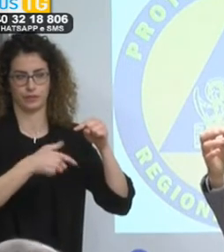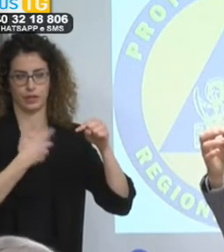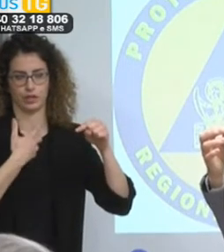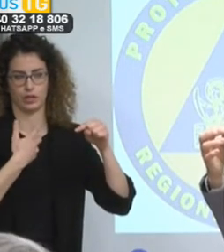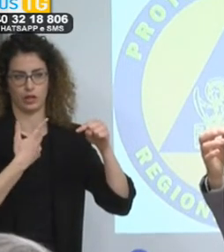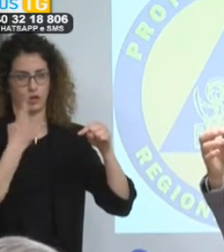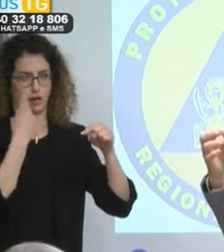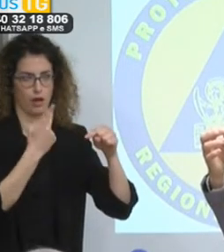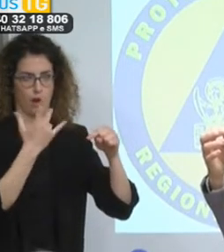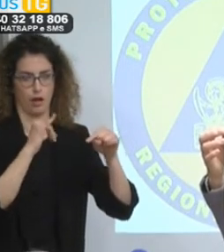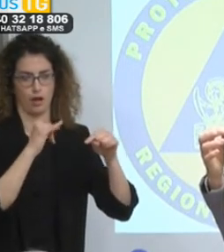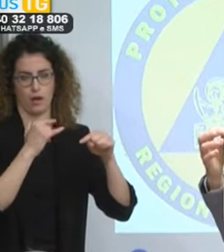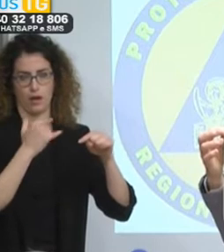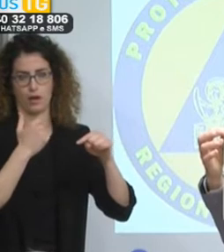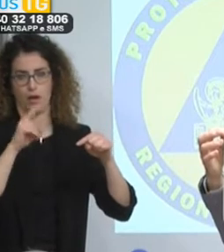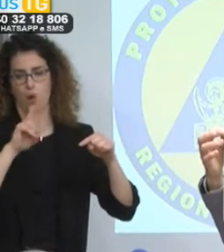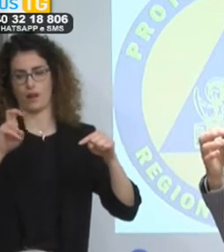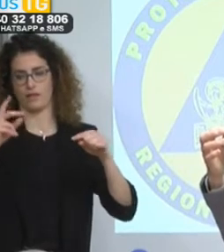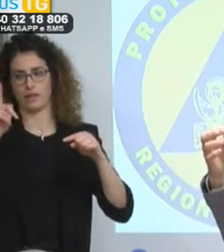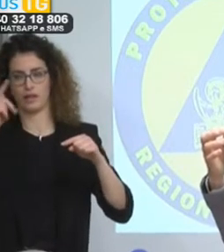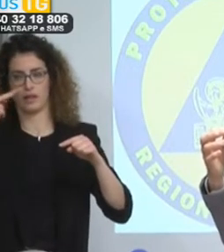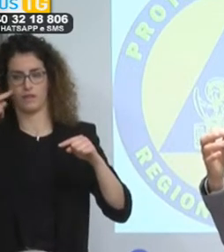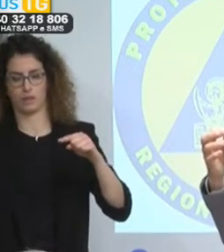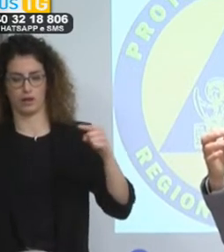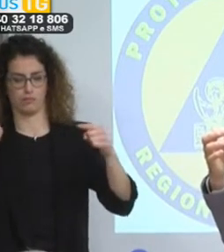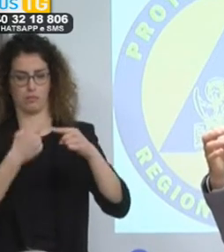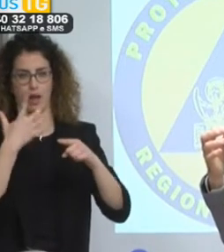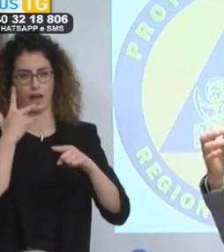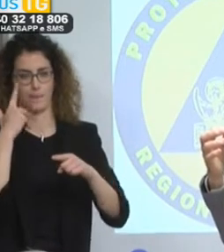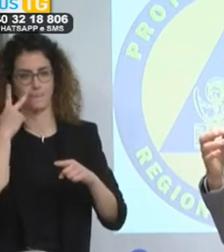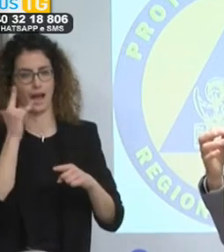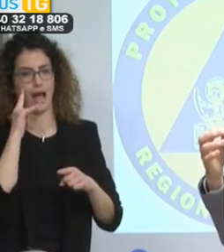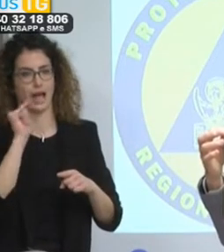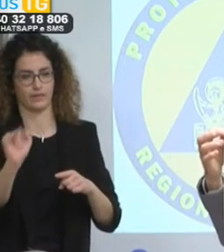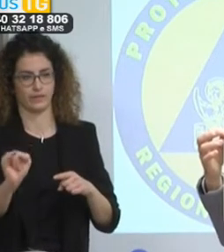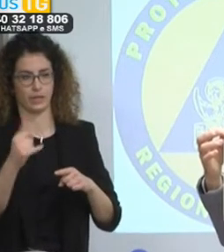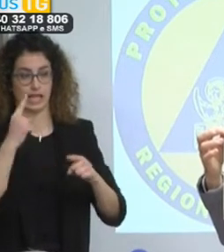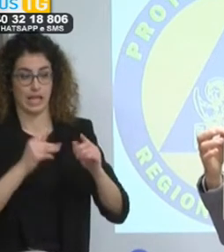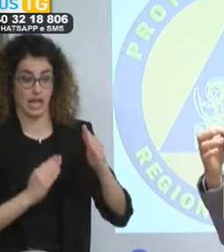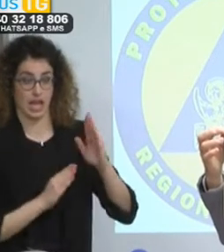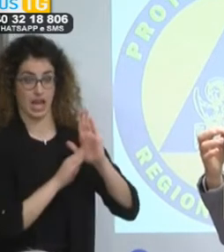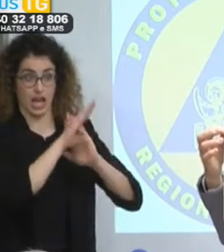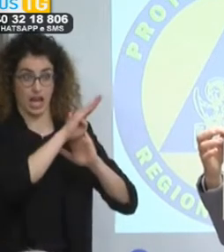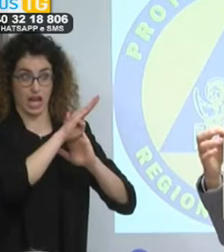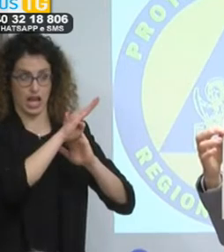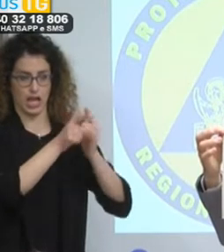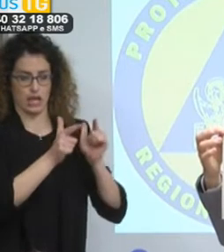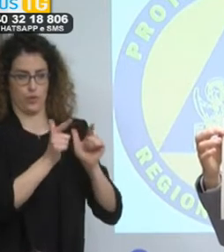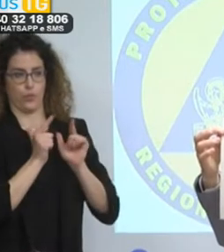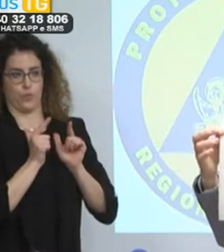abbiamo mai visto da febbraio, dal 2020 ad oggi. Se tornasse su farebbe un dente pauroso